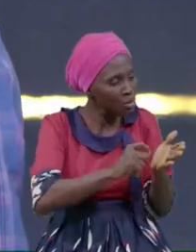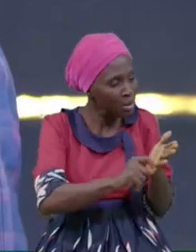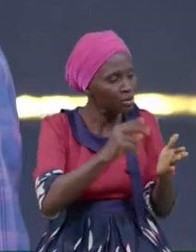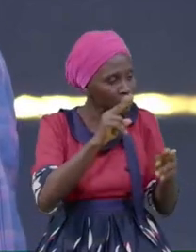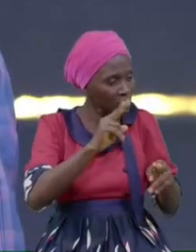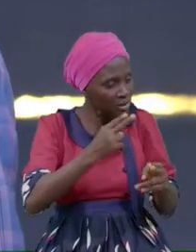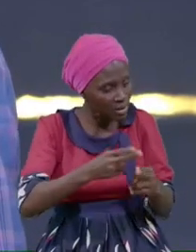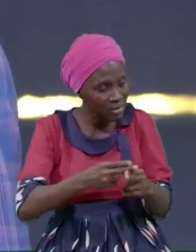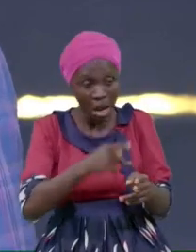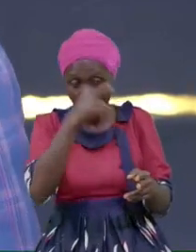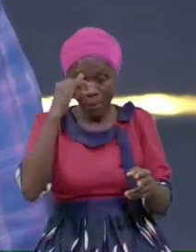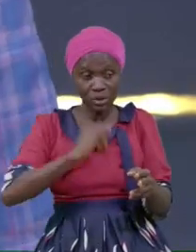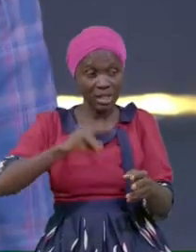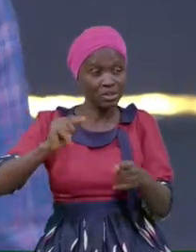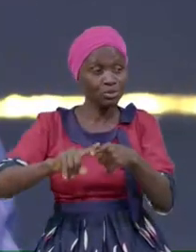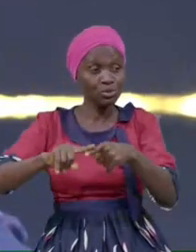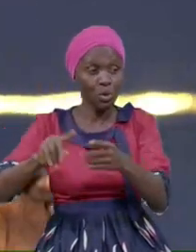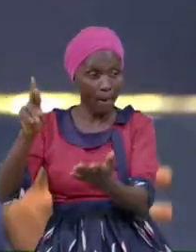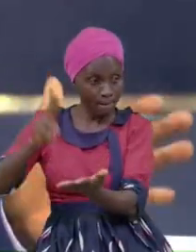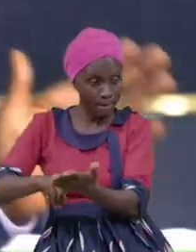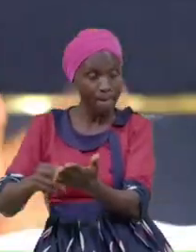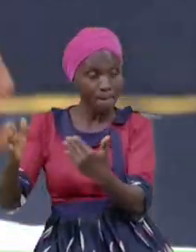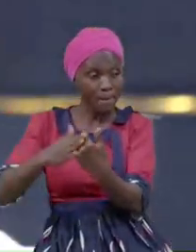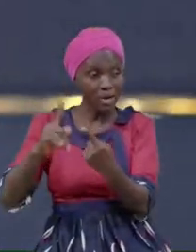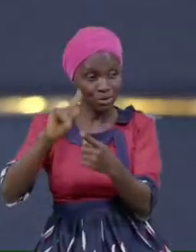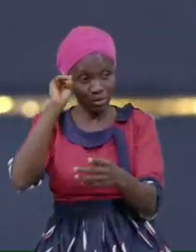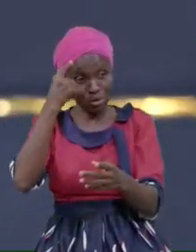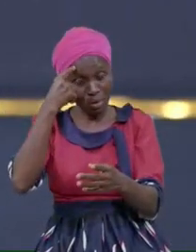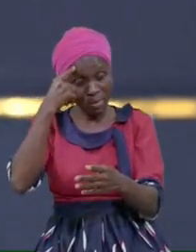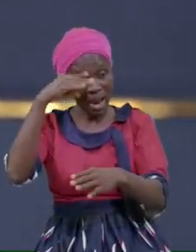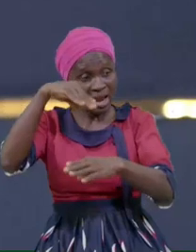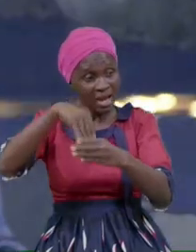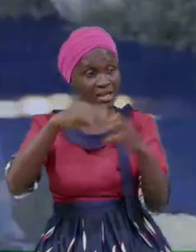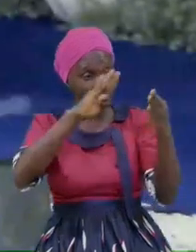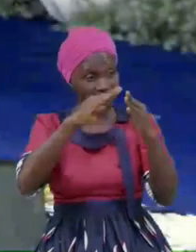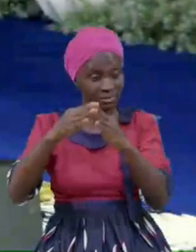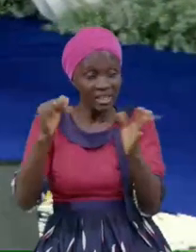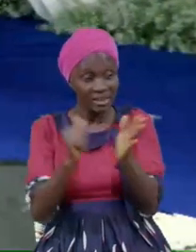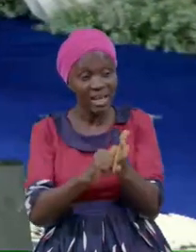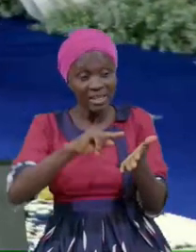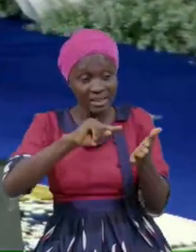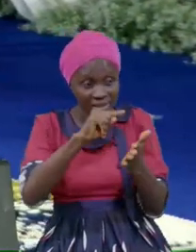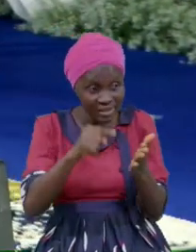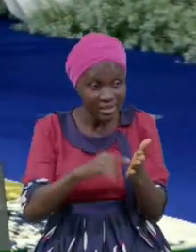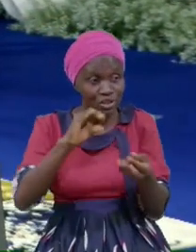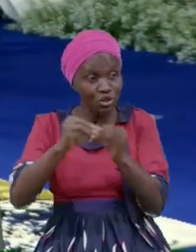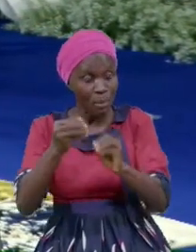maintenant faire le rapport au gouvernement, à la capitale. Que voici le nom que j'ai eu. Et vous voulez